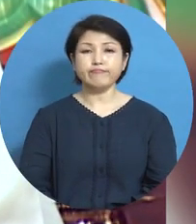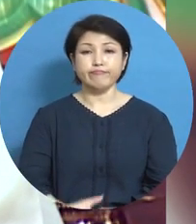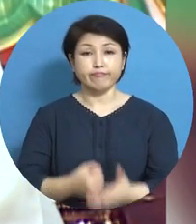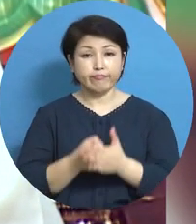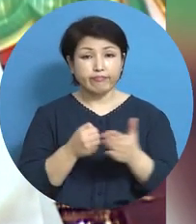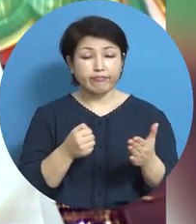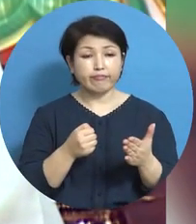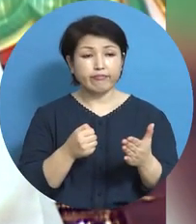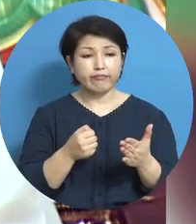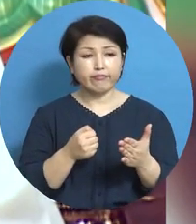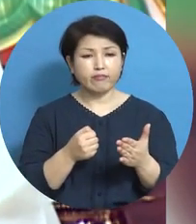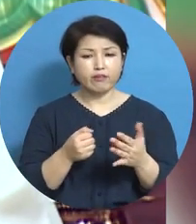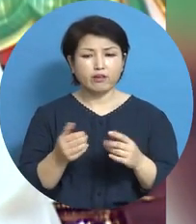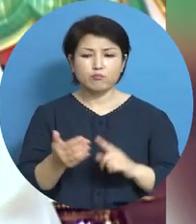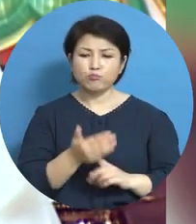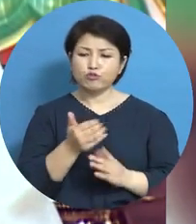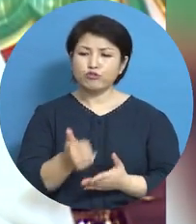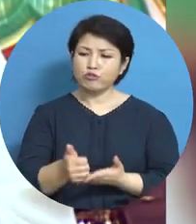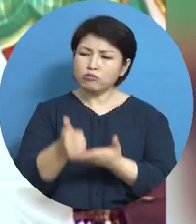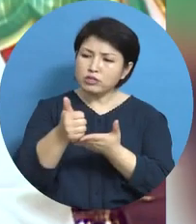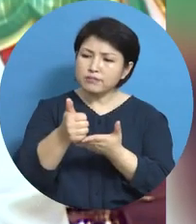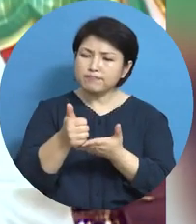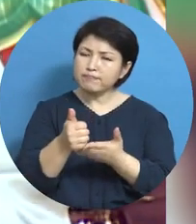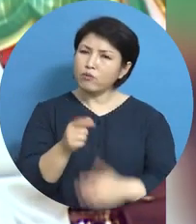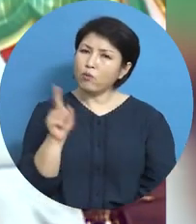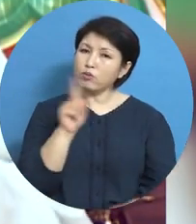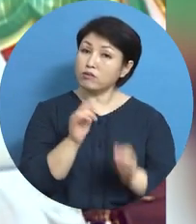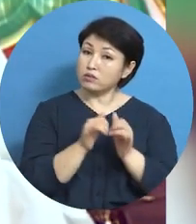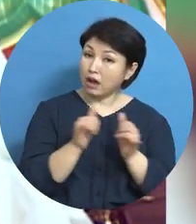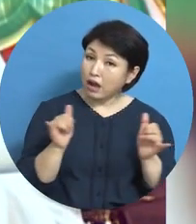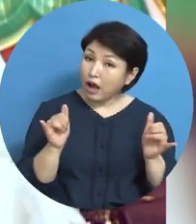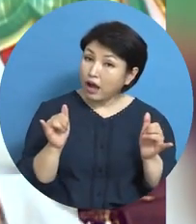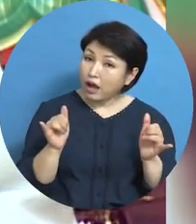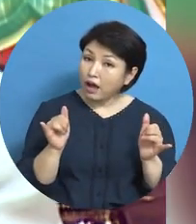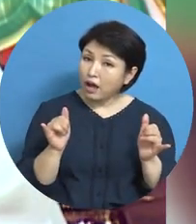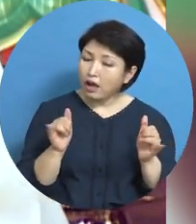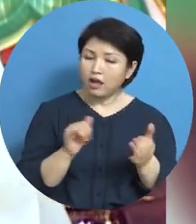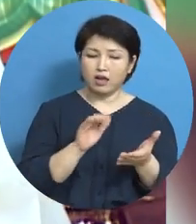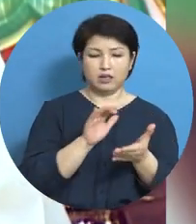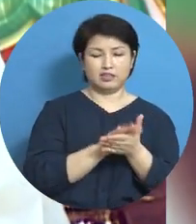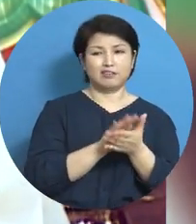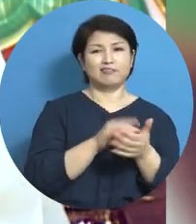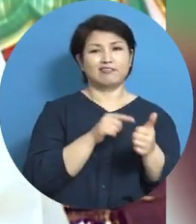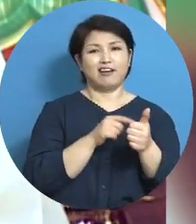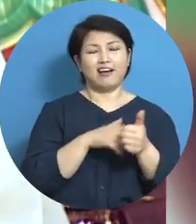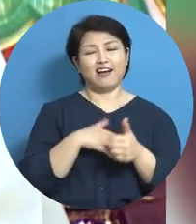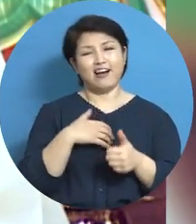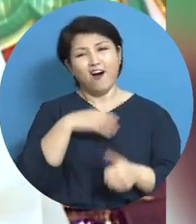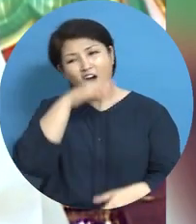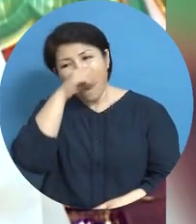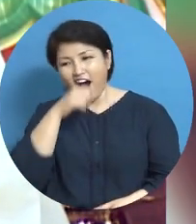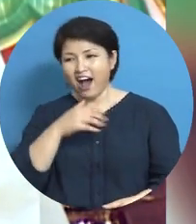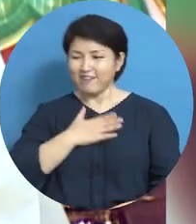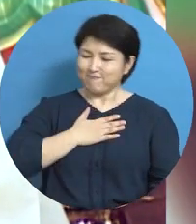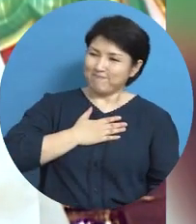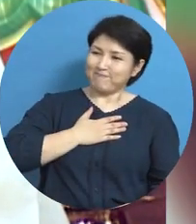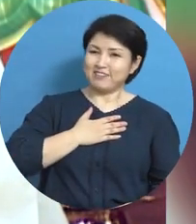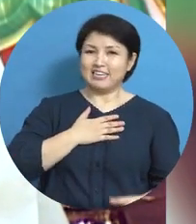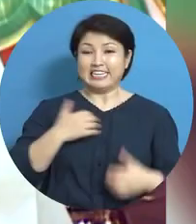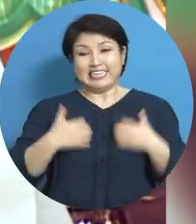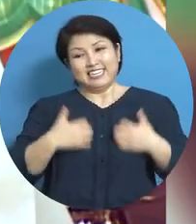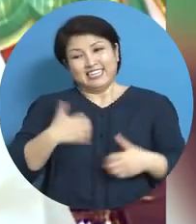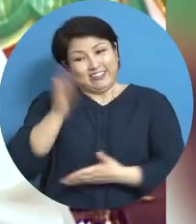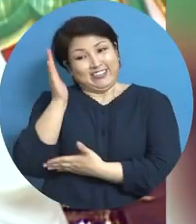그래 부처님이 어떠신가 어떤 분인가에 대해서 친구가 막 기뻐서 얘기를